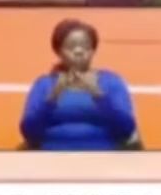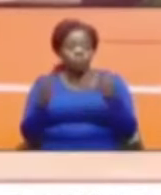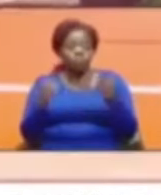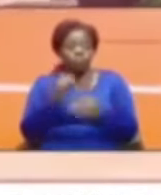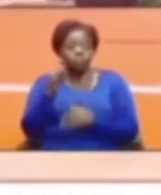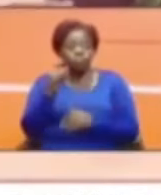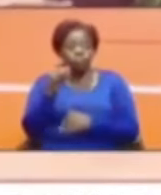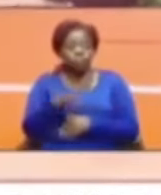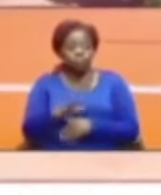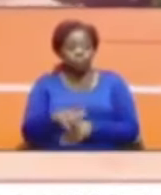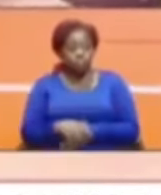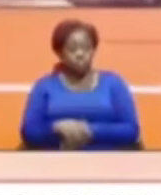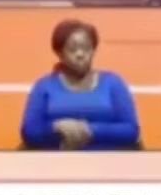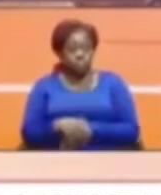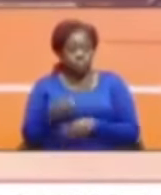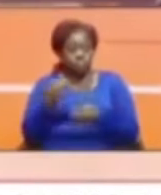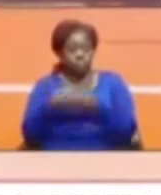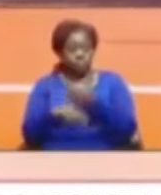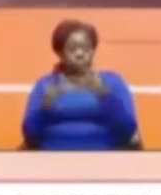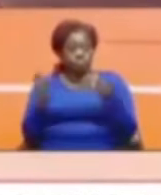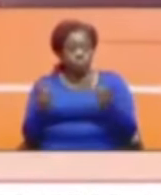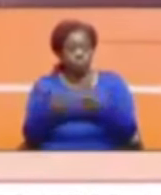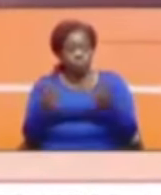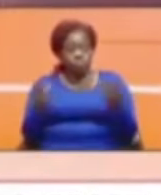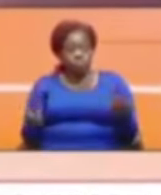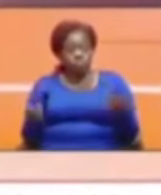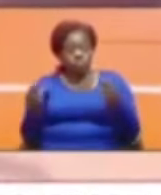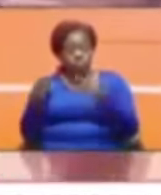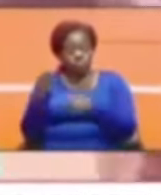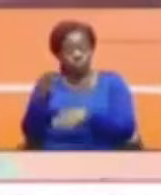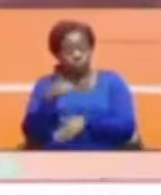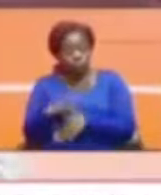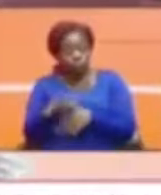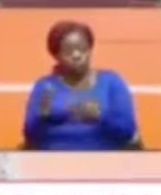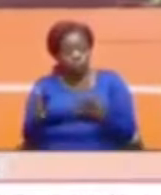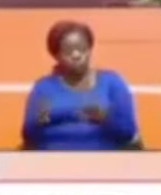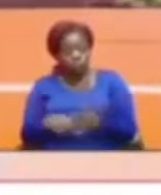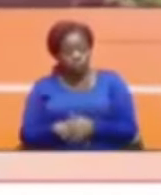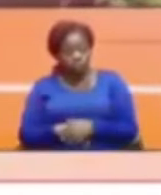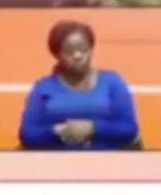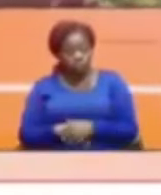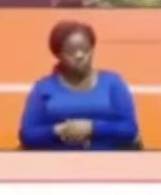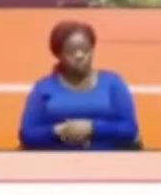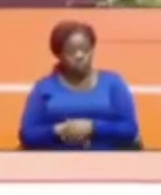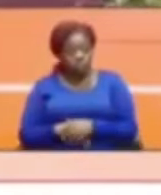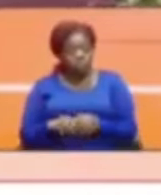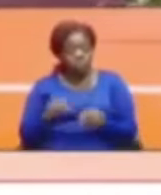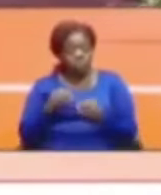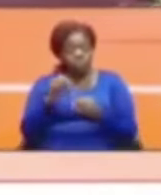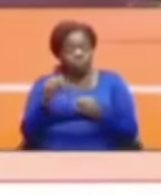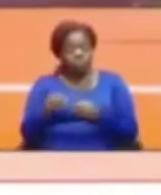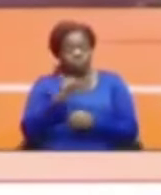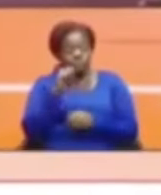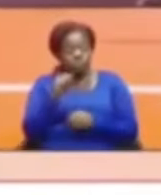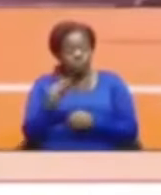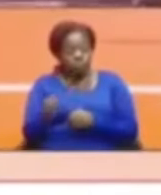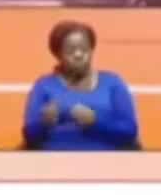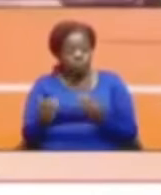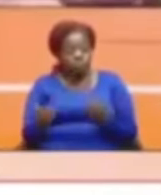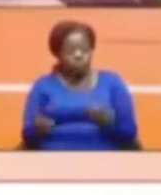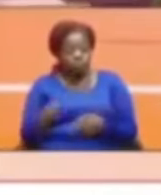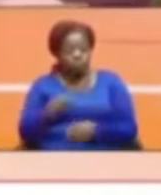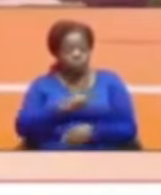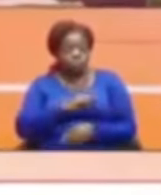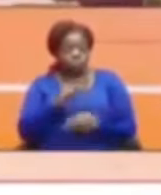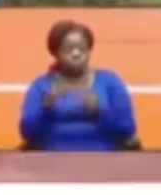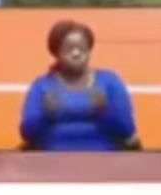gage. Nagula kifote katali butambi ebyo maama, butambi ebyo munnange, omuzzukulu omwana omuwala nga akaanira ku bukojja